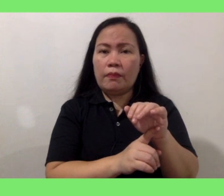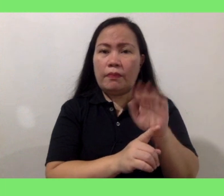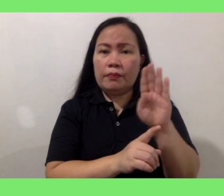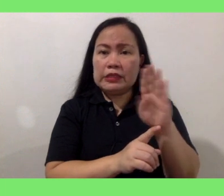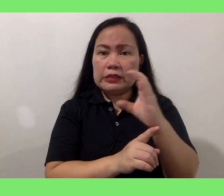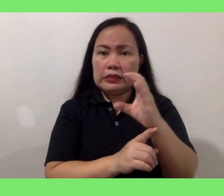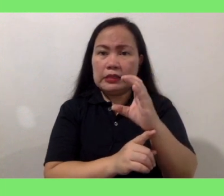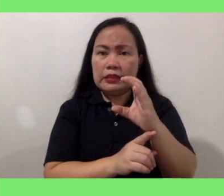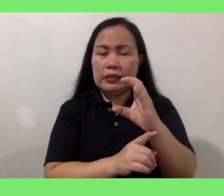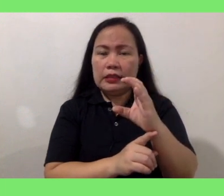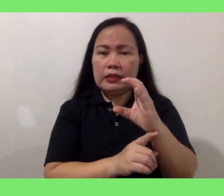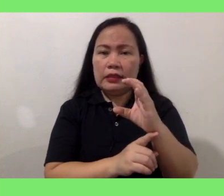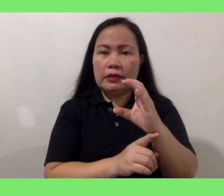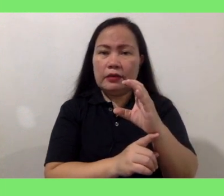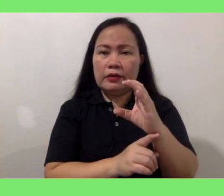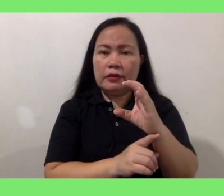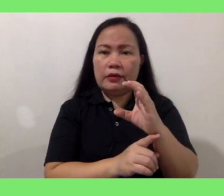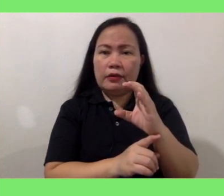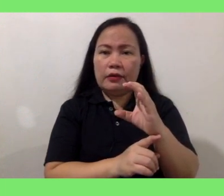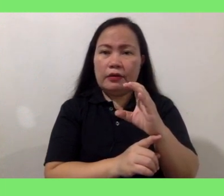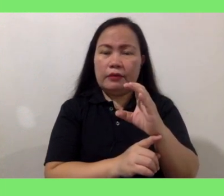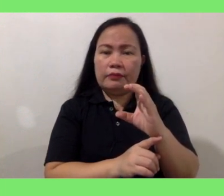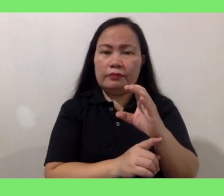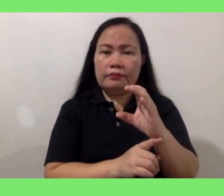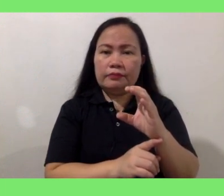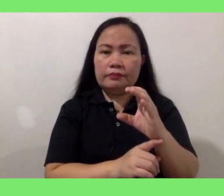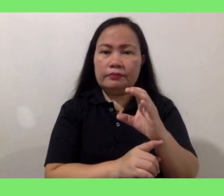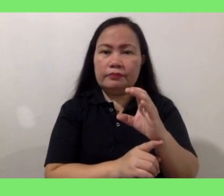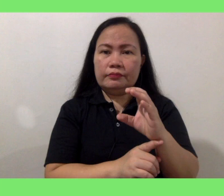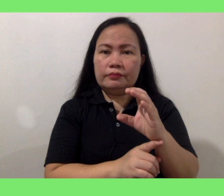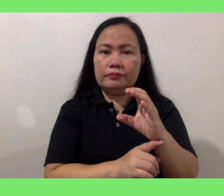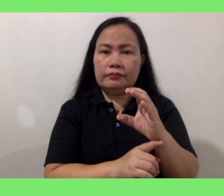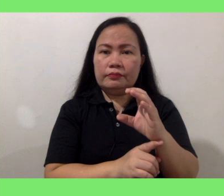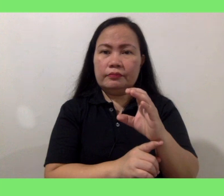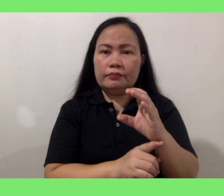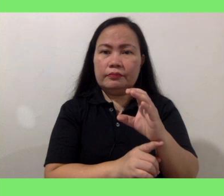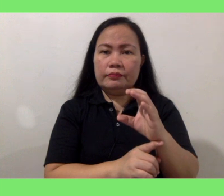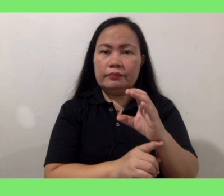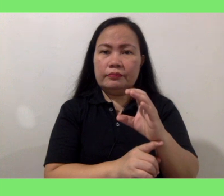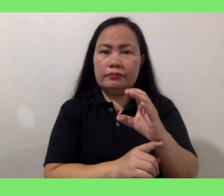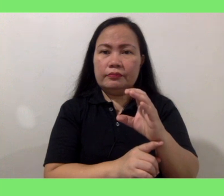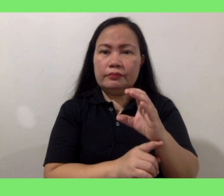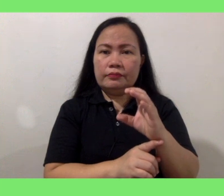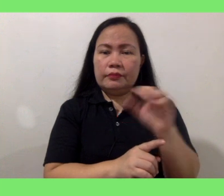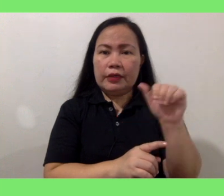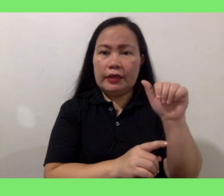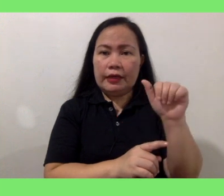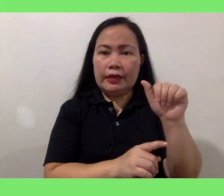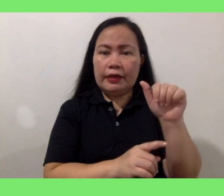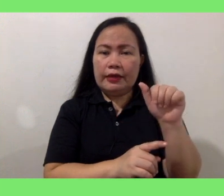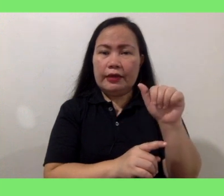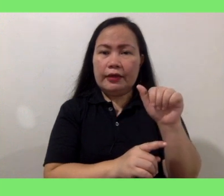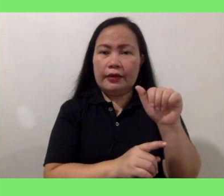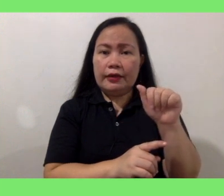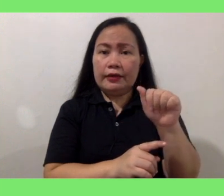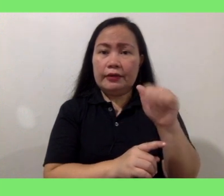ko ha. Ray BC, endpoint, and then yung may infinite direction. Ray